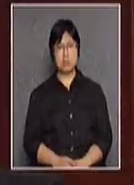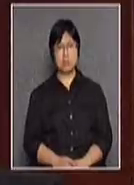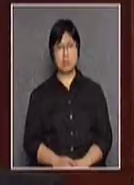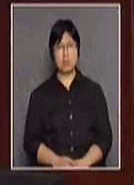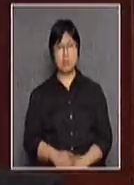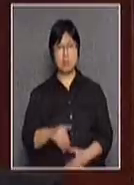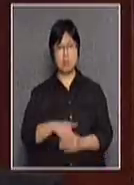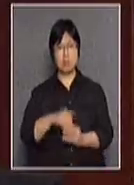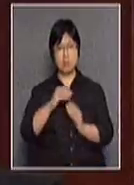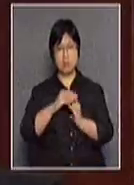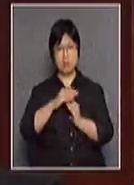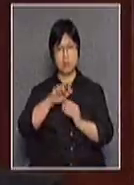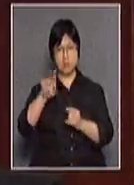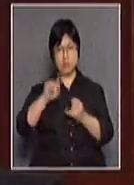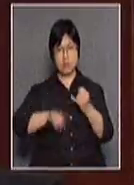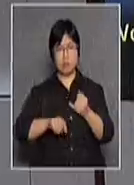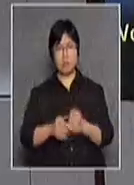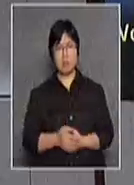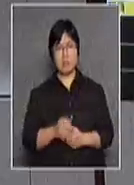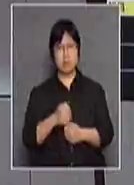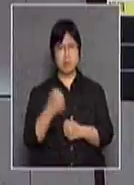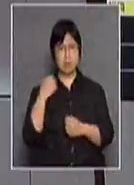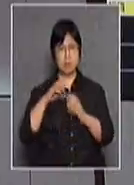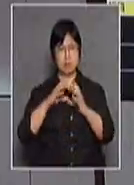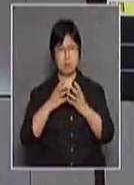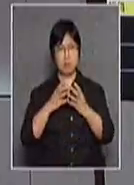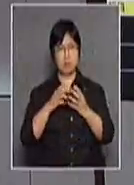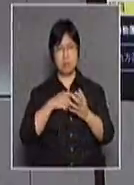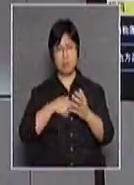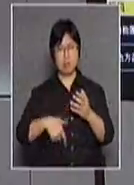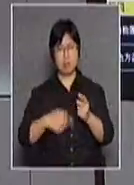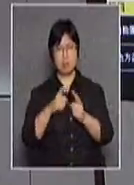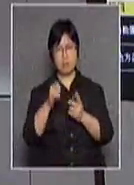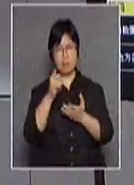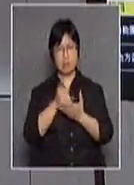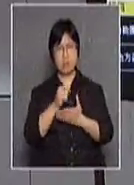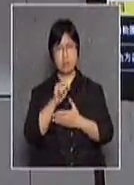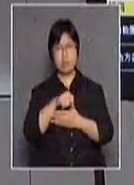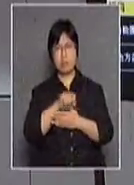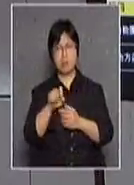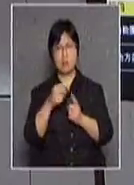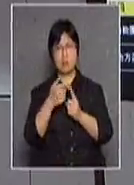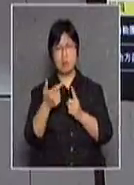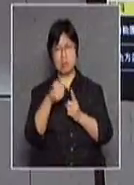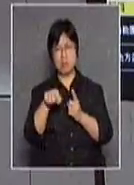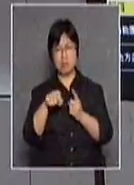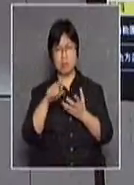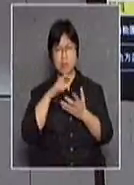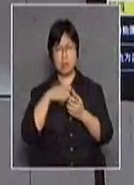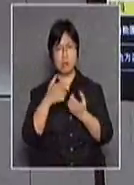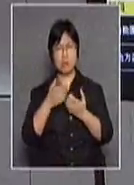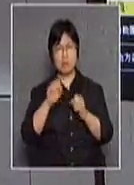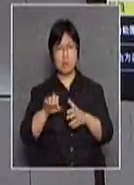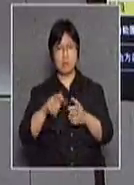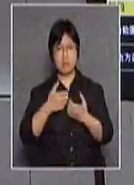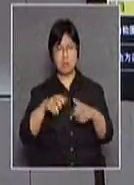停止表決顯示結果。功能團體選舉產生的議員19位出席，沒有人贊成，18位反對，沒有人棄權。分區直接選舉產生